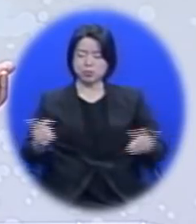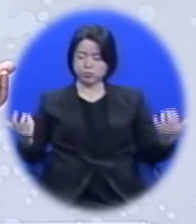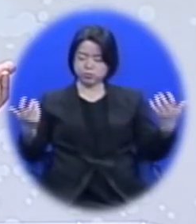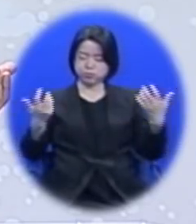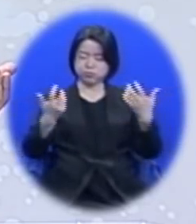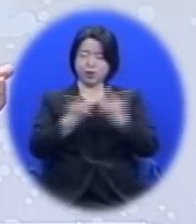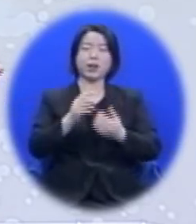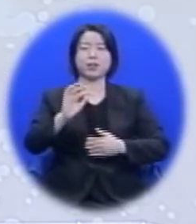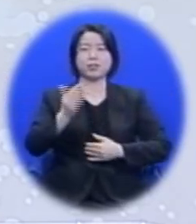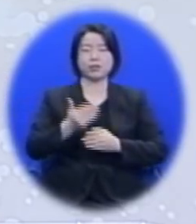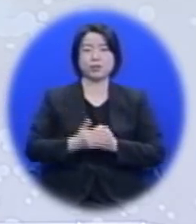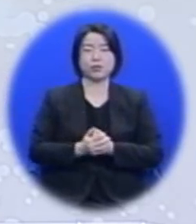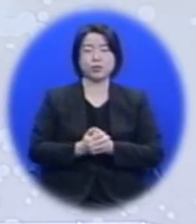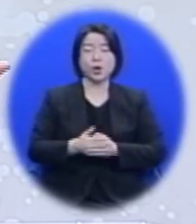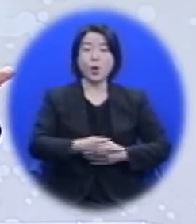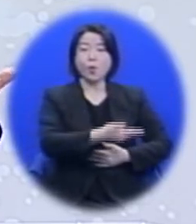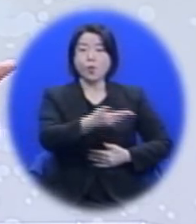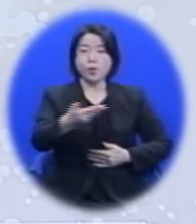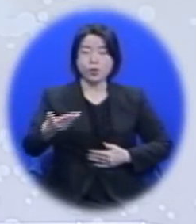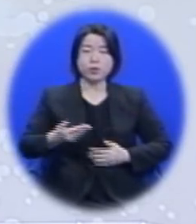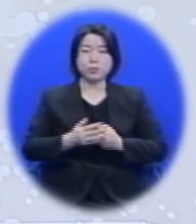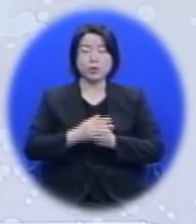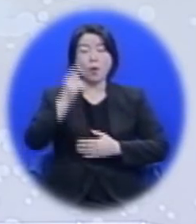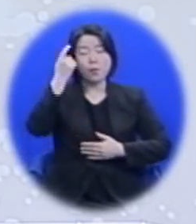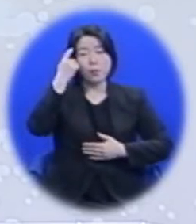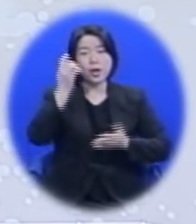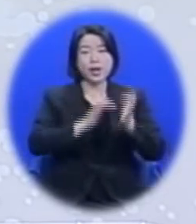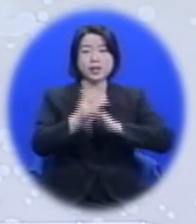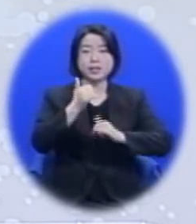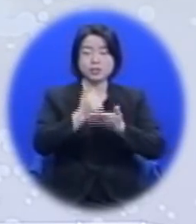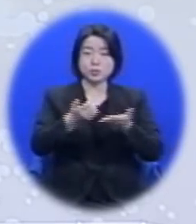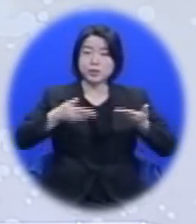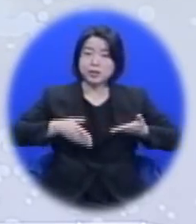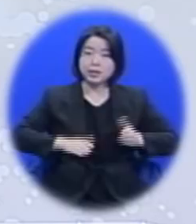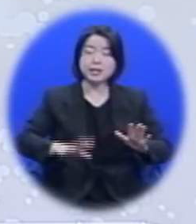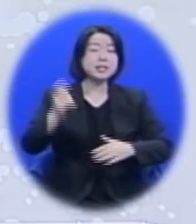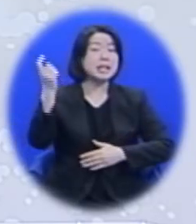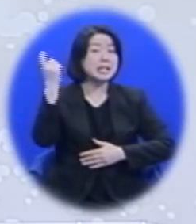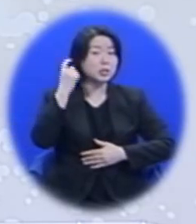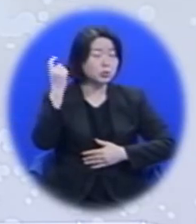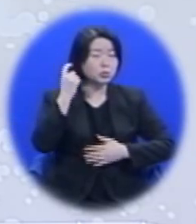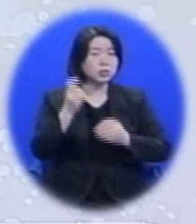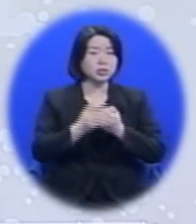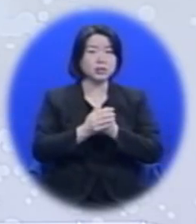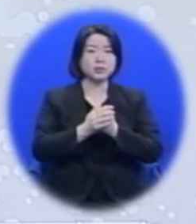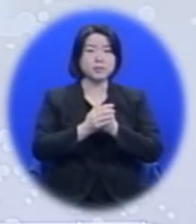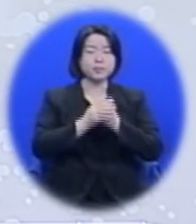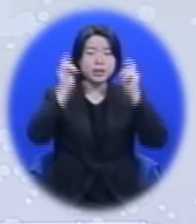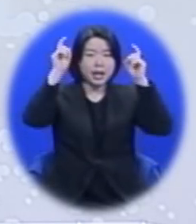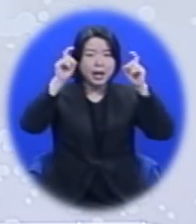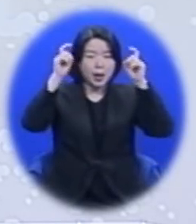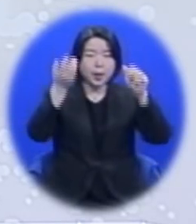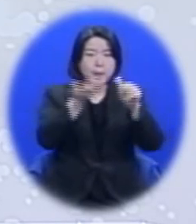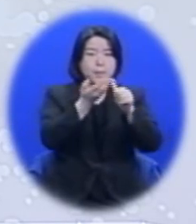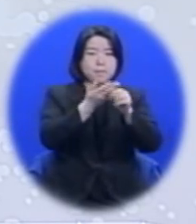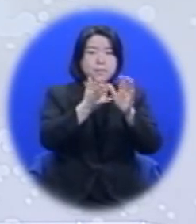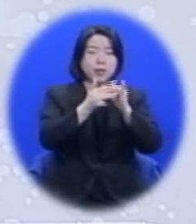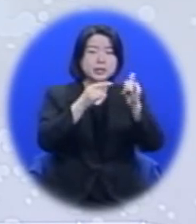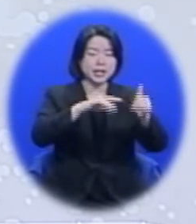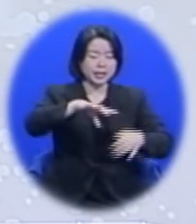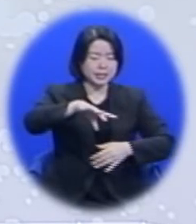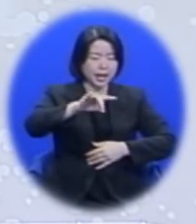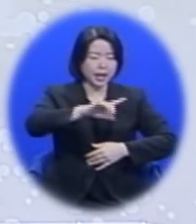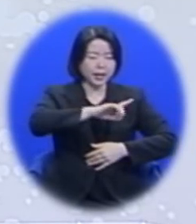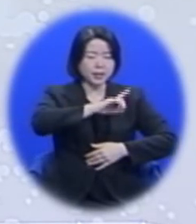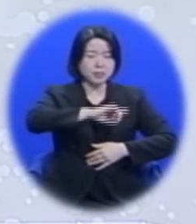됩니다. 여러분, 왜 예수님의 탄생의 소식을 목자들에게 제일 먼저 하나님이